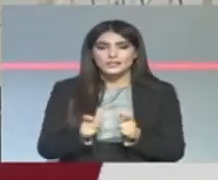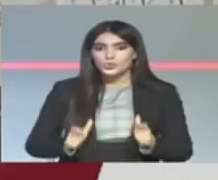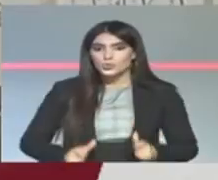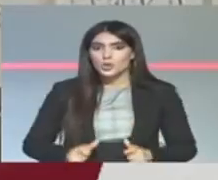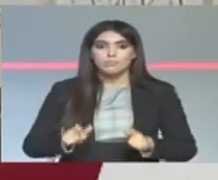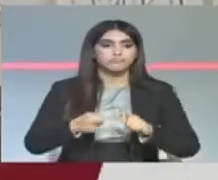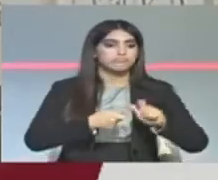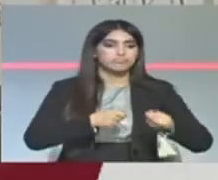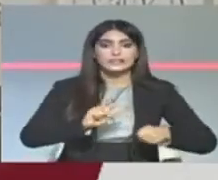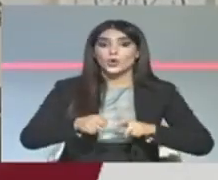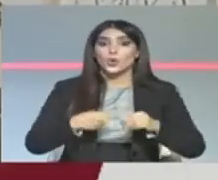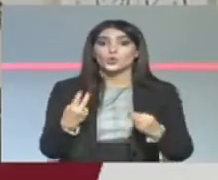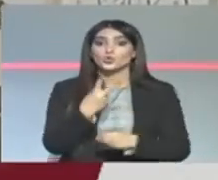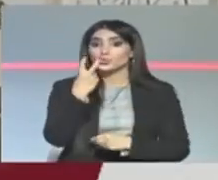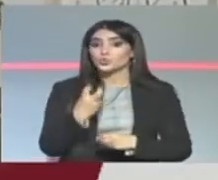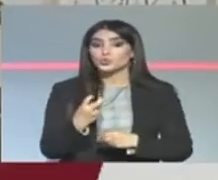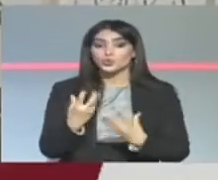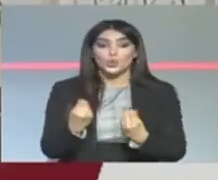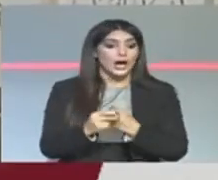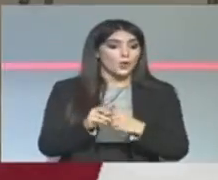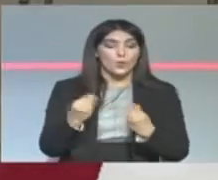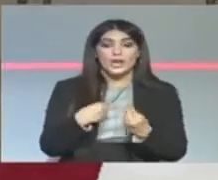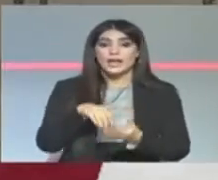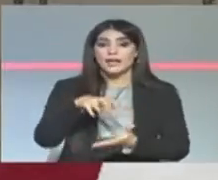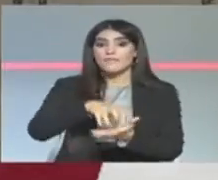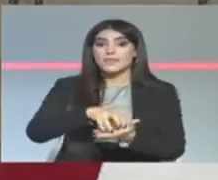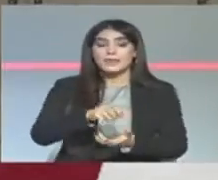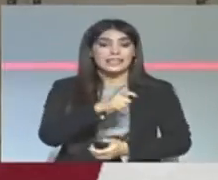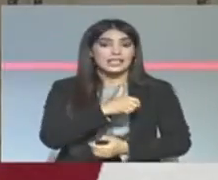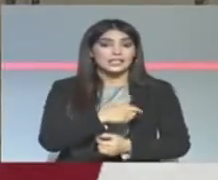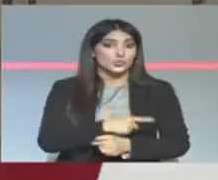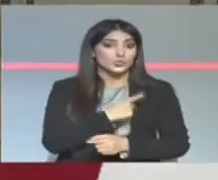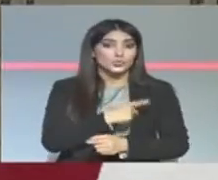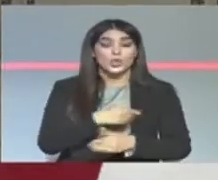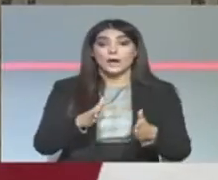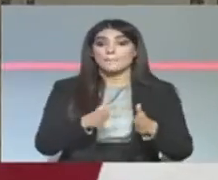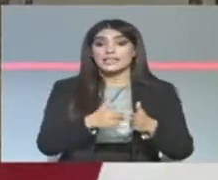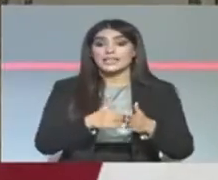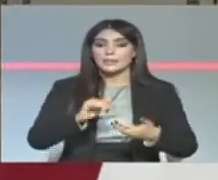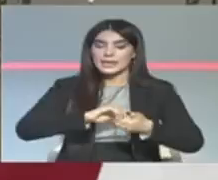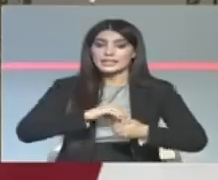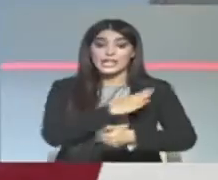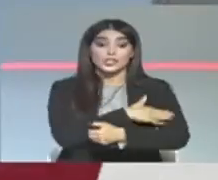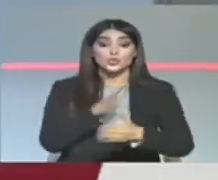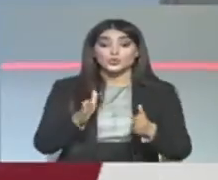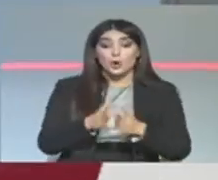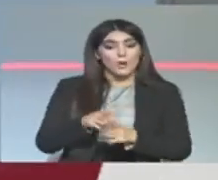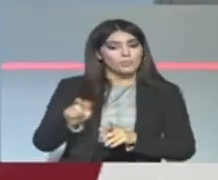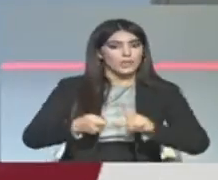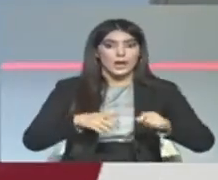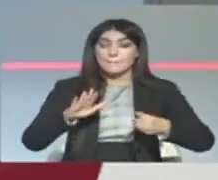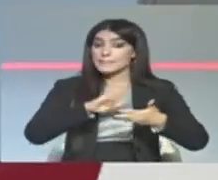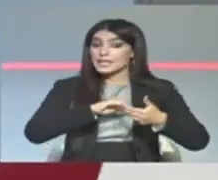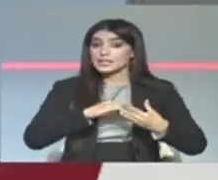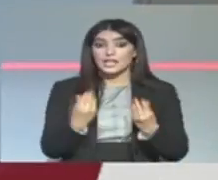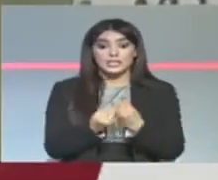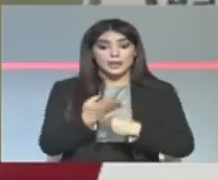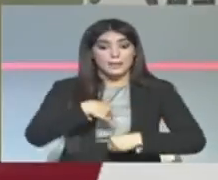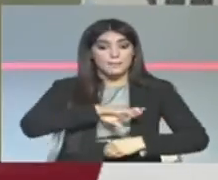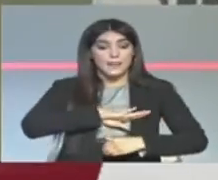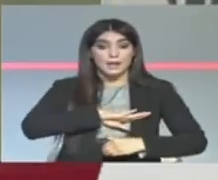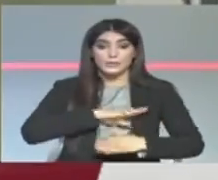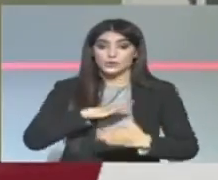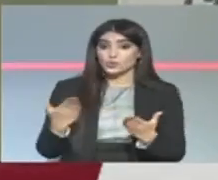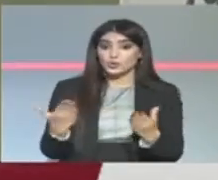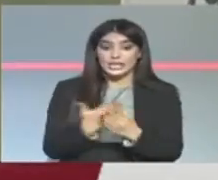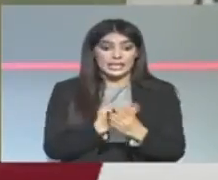يومين بمدينه دوز وذلك استجابه لمطلب الاتحاد الجهوي للشغل بجبيل بالتنسيق مع الهياكل المتداخله